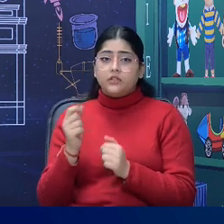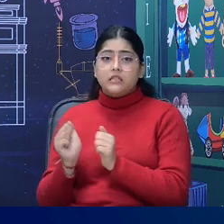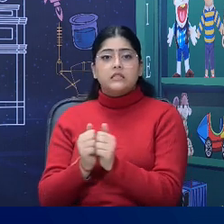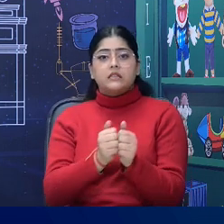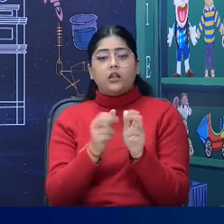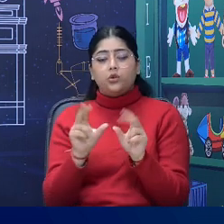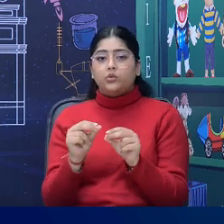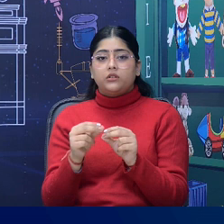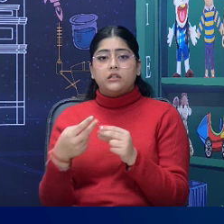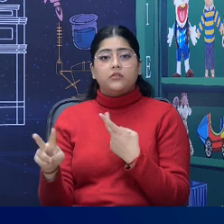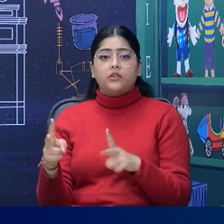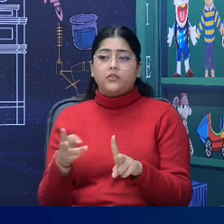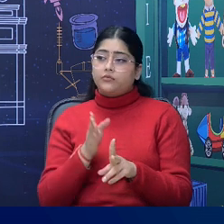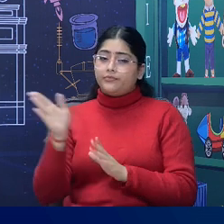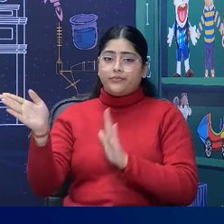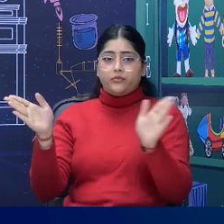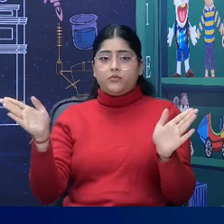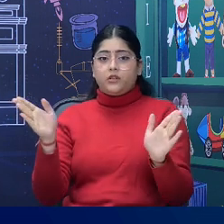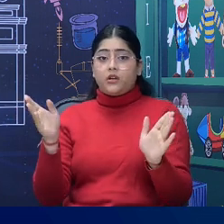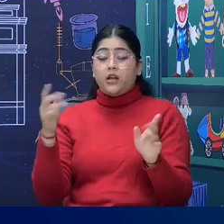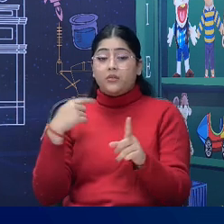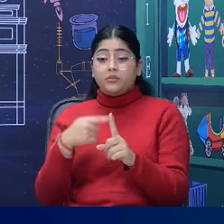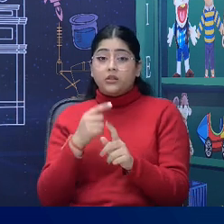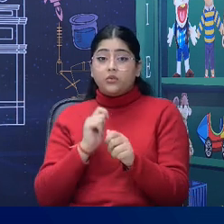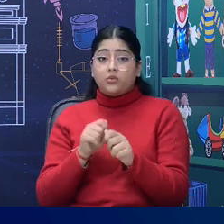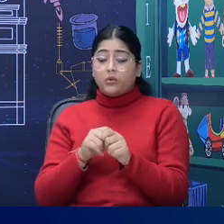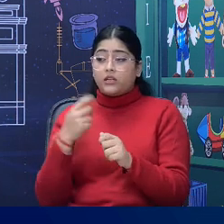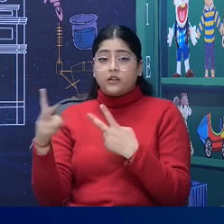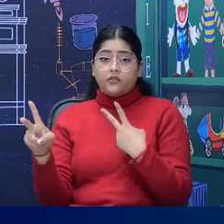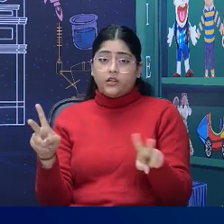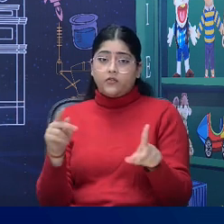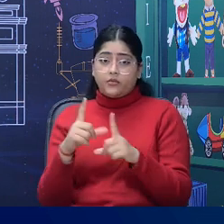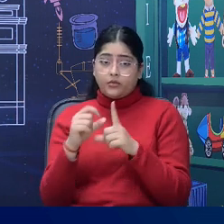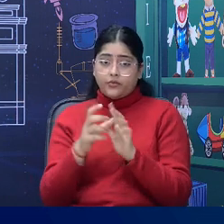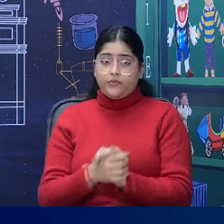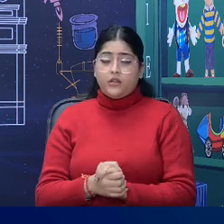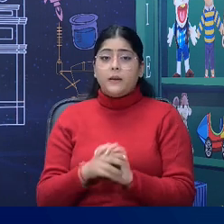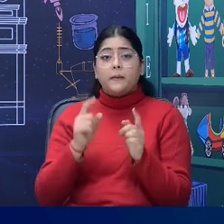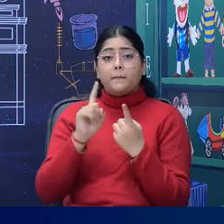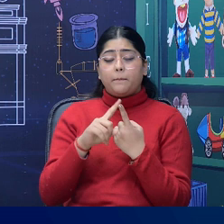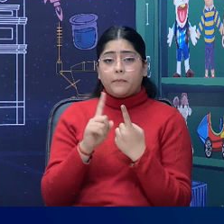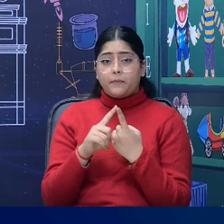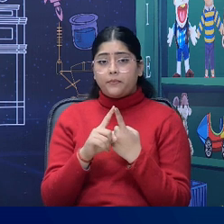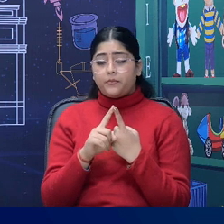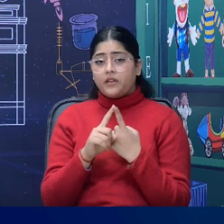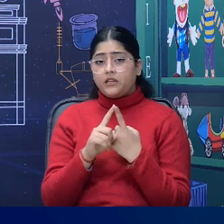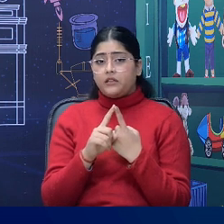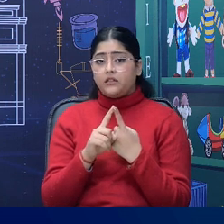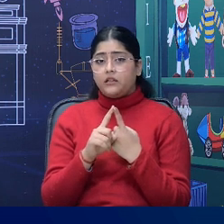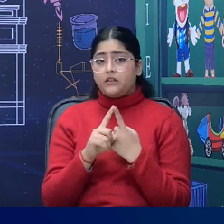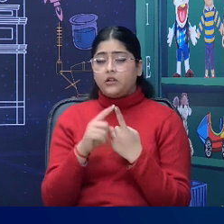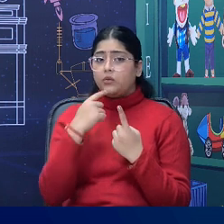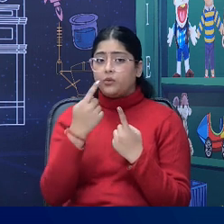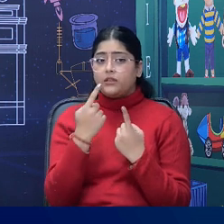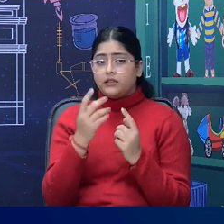अलग-अलग जाएंगे अलग-अलग दिशा में जाएंगे और अलग-अलग काम हम लोग करेंगे है ना अब एक ने क्या किया पहले परसाई जी इसको खोलते हैं आपके